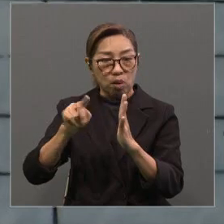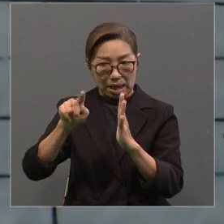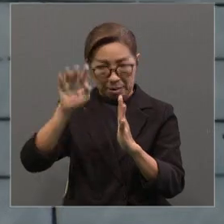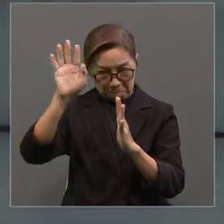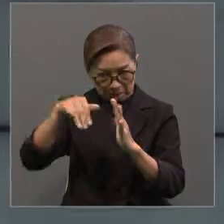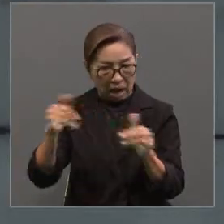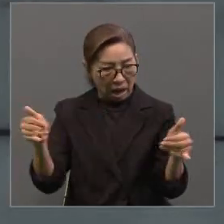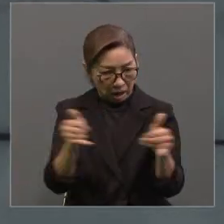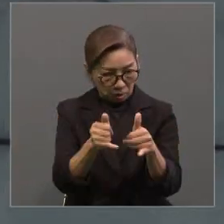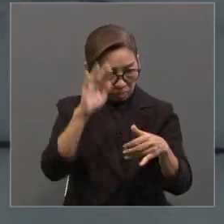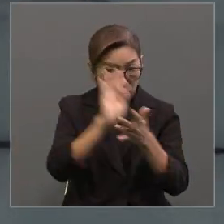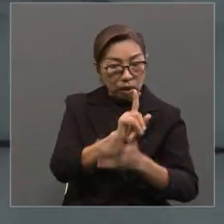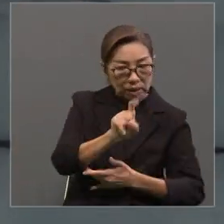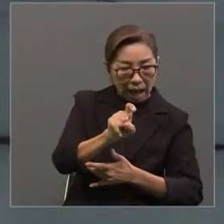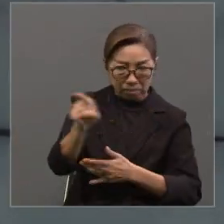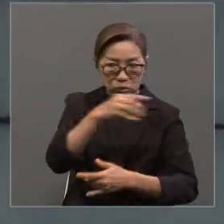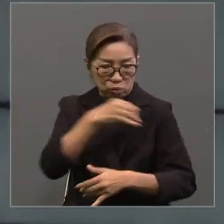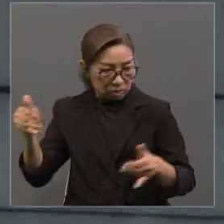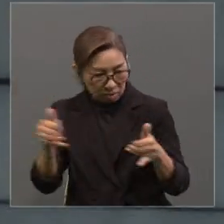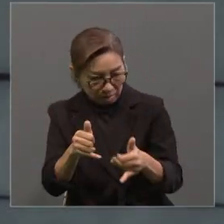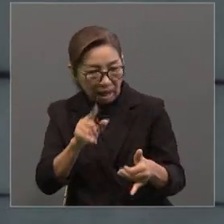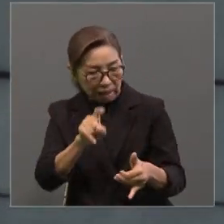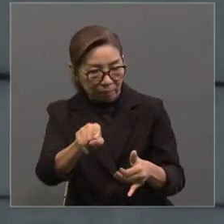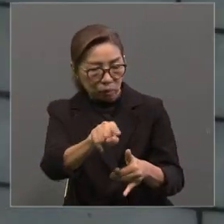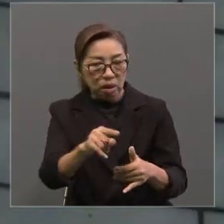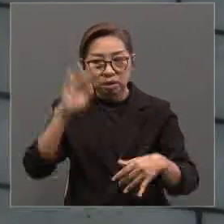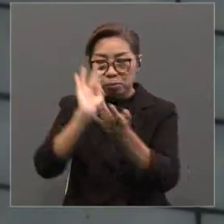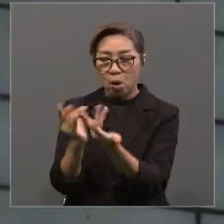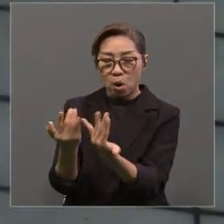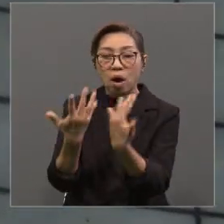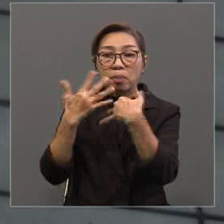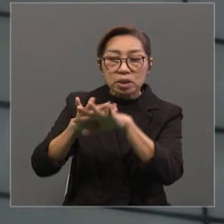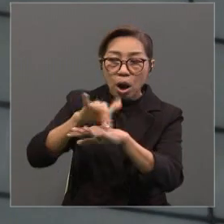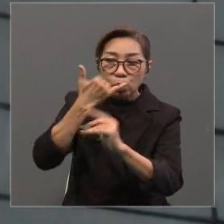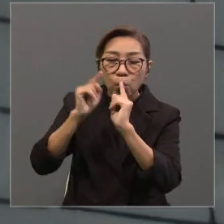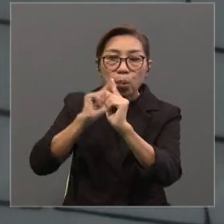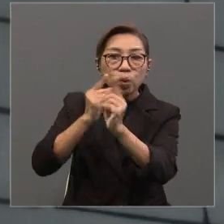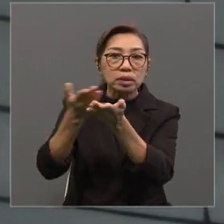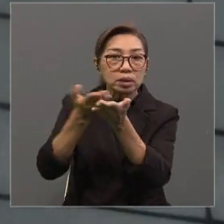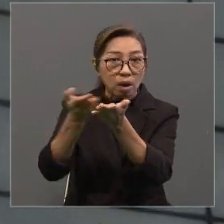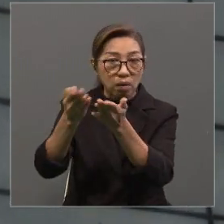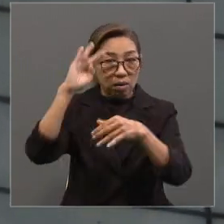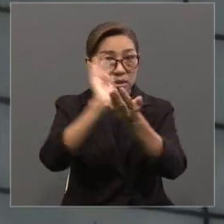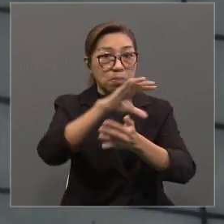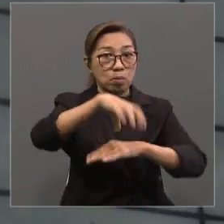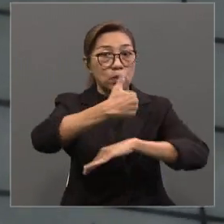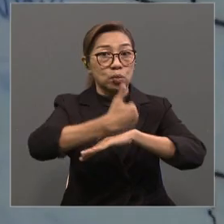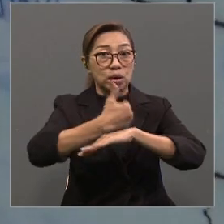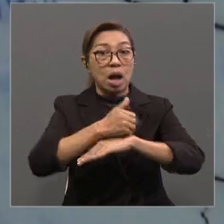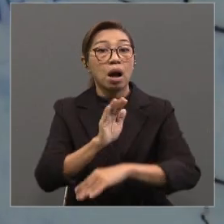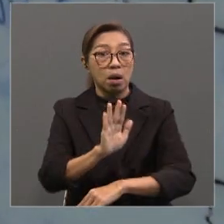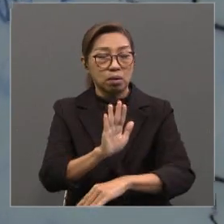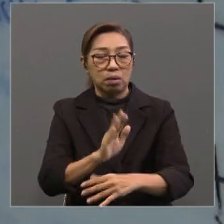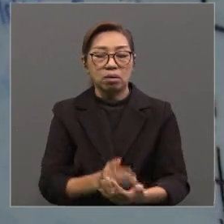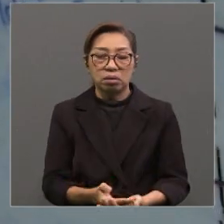อบสวนนะคะโดยอยู่ระหว่างประสานงานทางด้านพันตำรวจเอกวาทิตโรจนะไพฑูรย์ผู้กำกับการสถานีตำรวจนครบาลวัดพระย